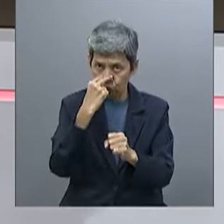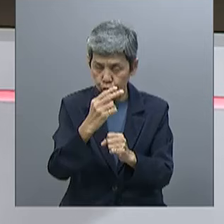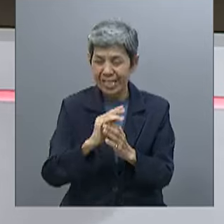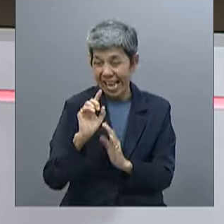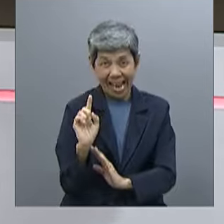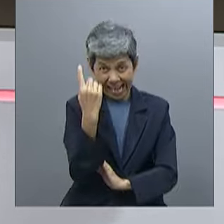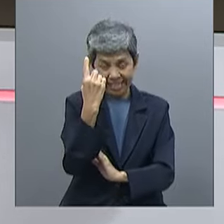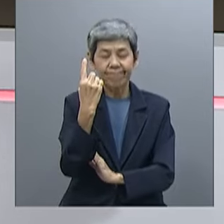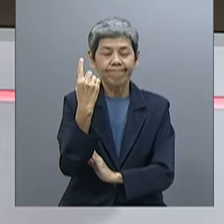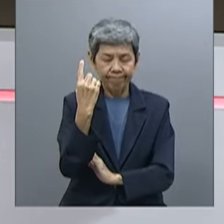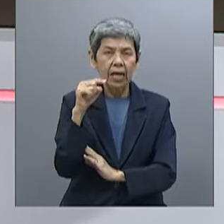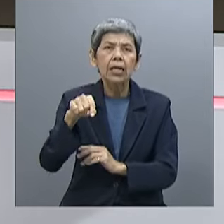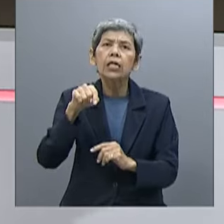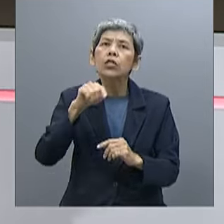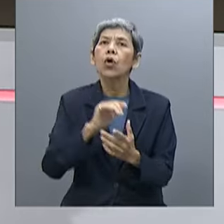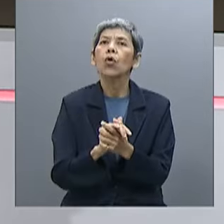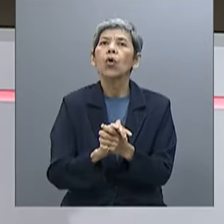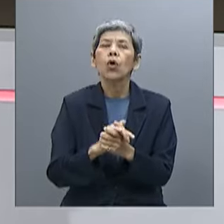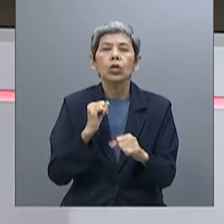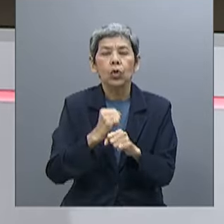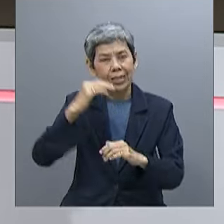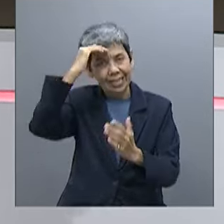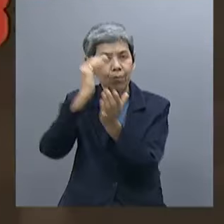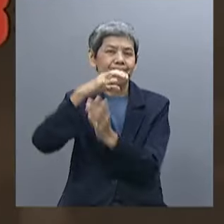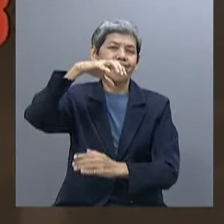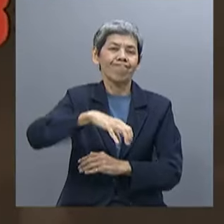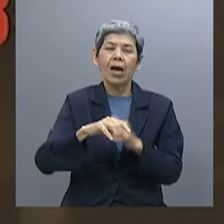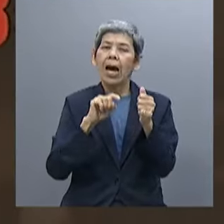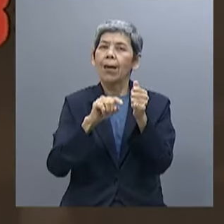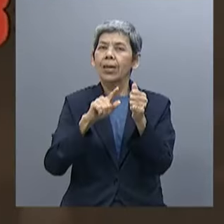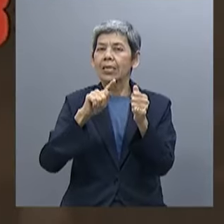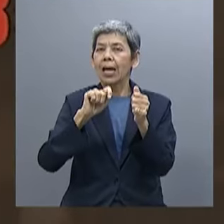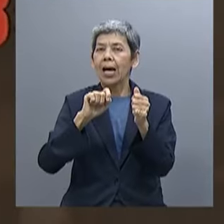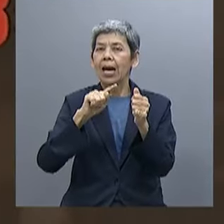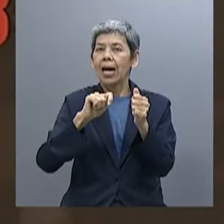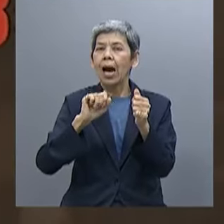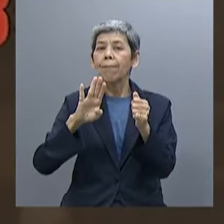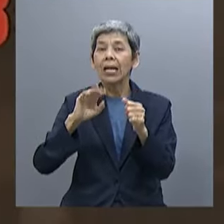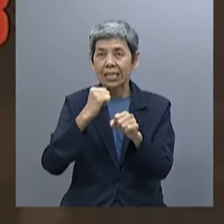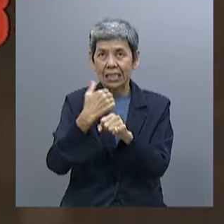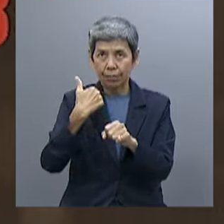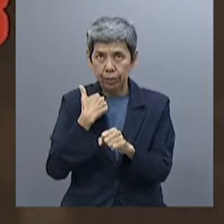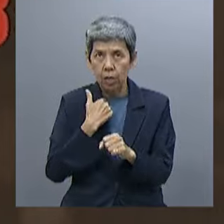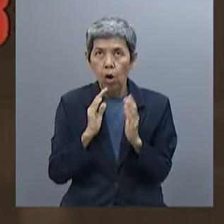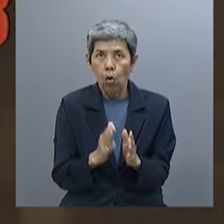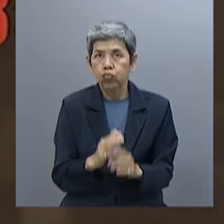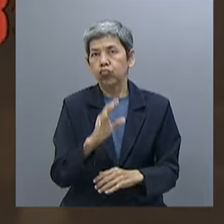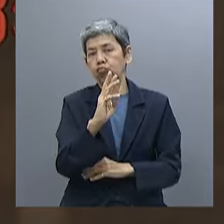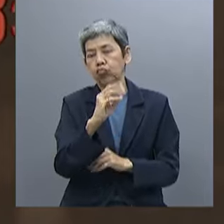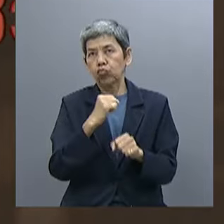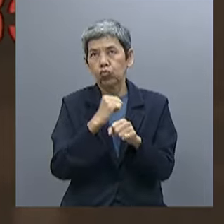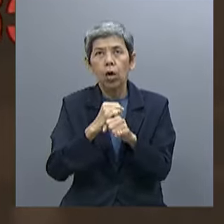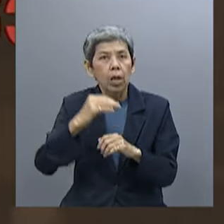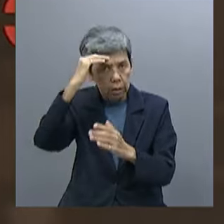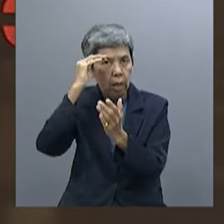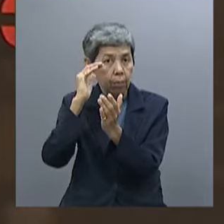ริ่มต้นของเหตุการณ์อยู่ที่หน้าสถานีตำรวจภูธรตากใบค่ะมีการควบคุมตัว6ชรบเอาไว้นะคะที่ส